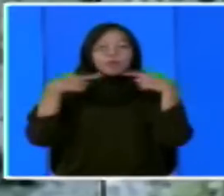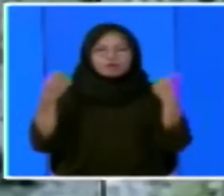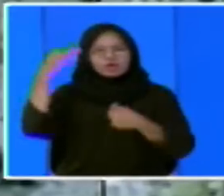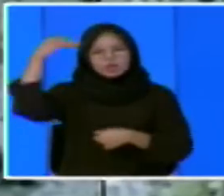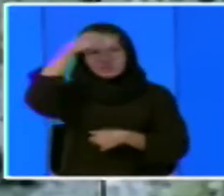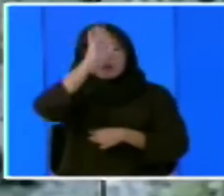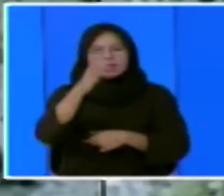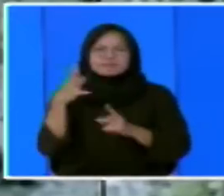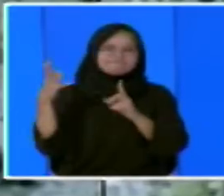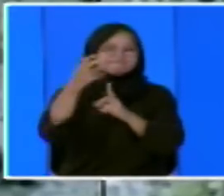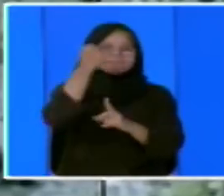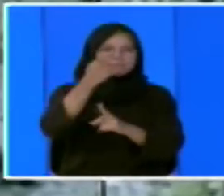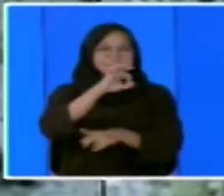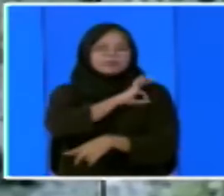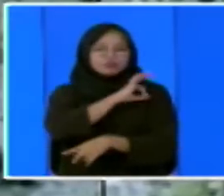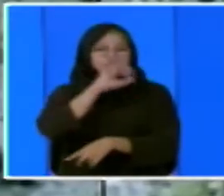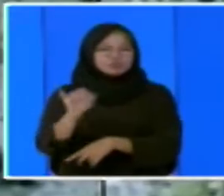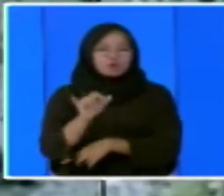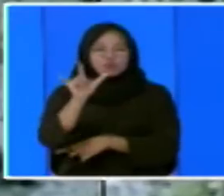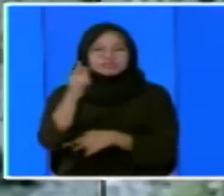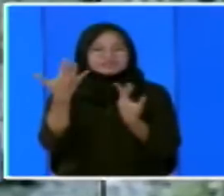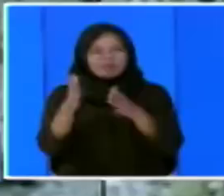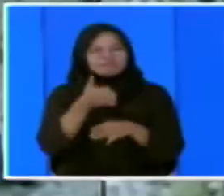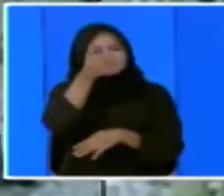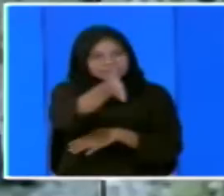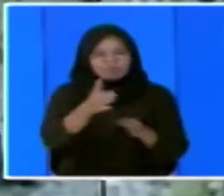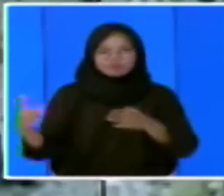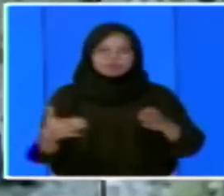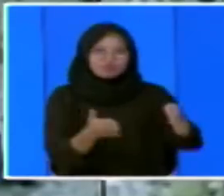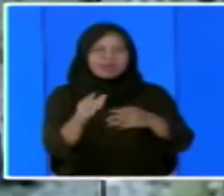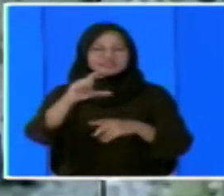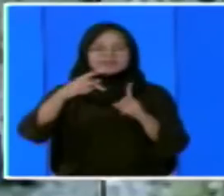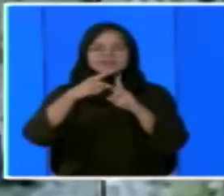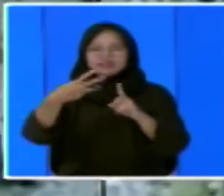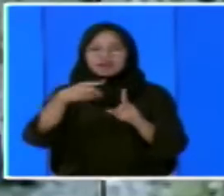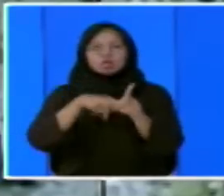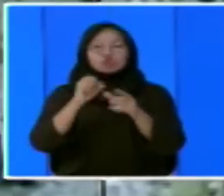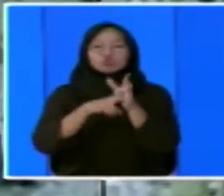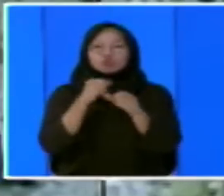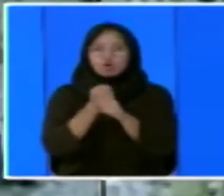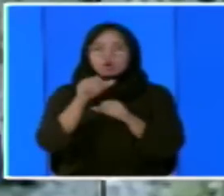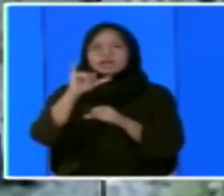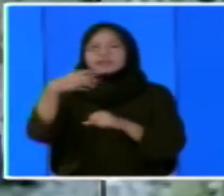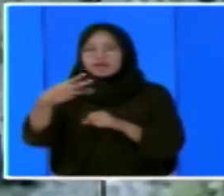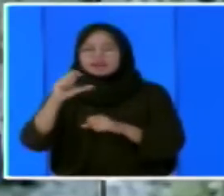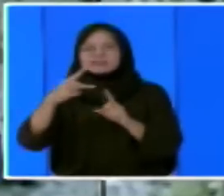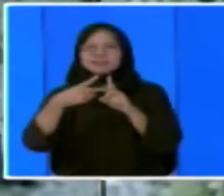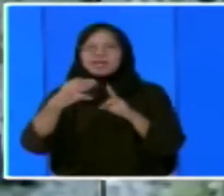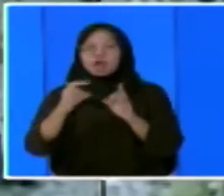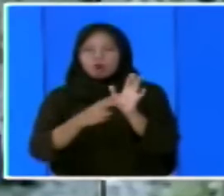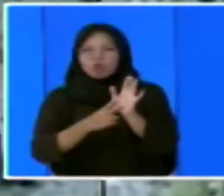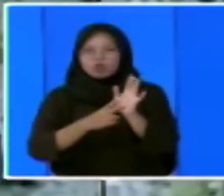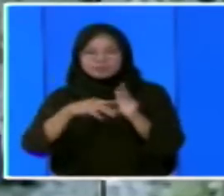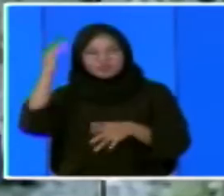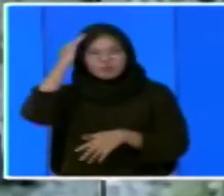lanjut Gubernur Ridwan Kamil yang ingin mewujudkan keinginan Presiden Joko Widodo usai mengunjungi Sungai Cheon Yecheon di Seoul, Korea